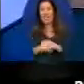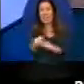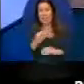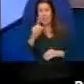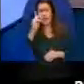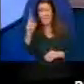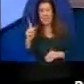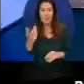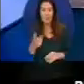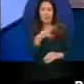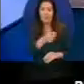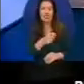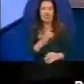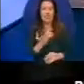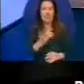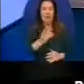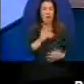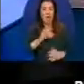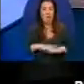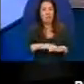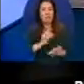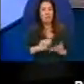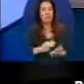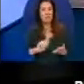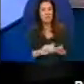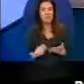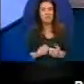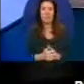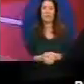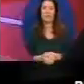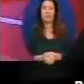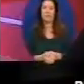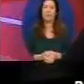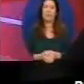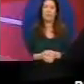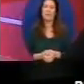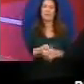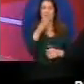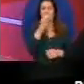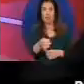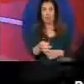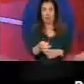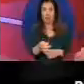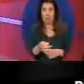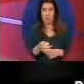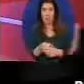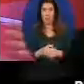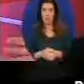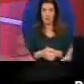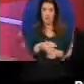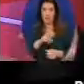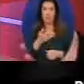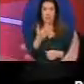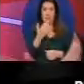בכלל לא. עכשיו לא מתוסכל, כשהוציא ספר. לא הייתי מתוסכל גם לפני זה. תגיד, יש, זאת אומרת, ישראל היא יותר